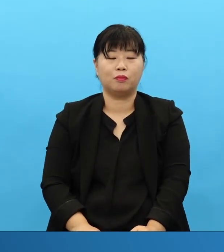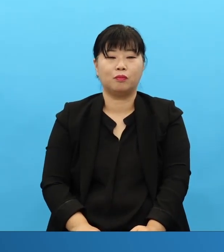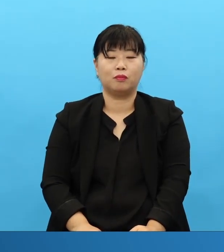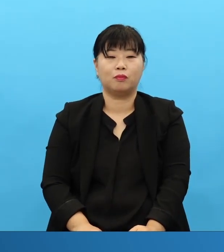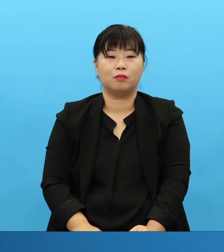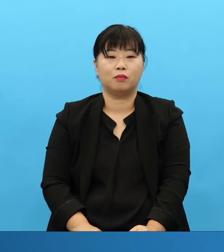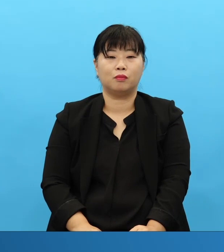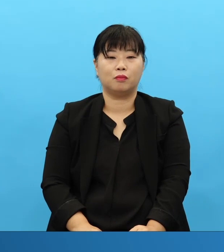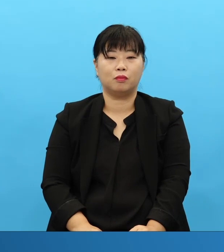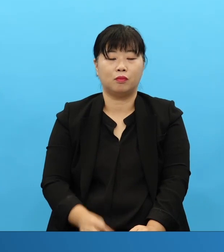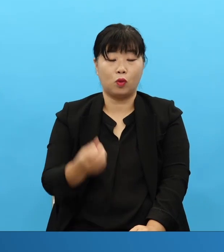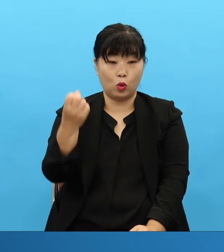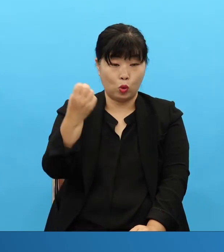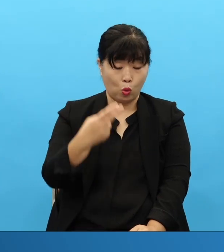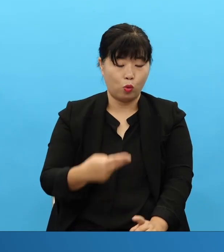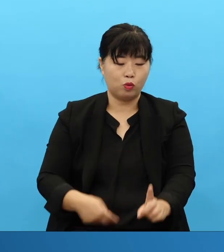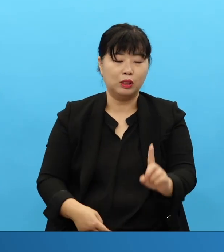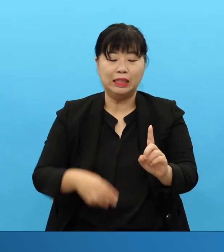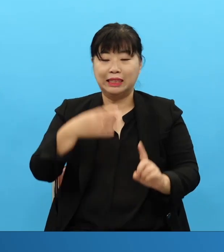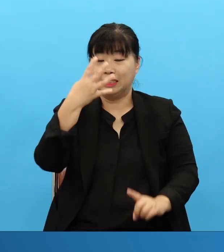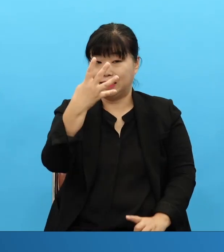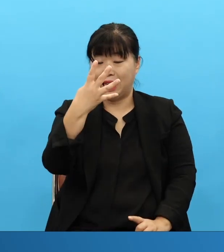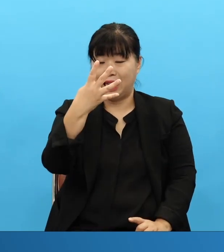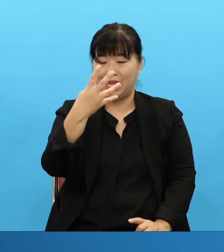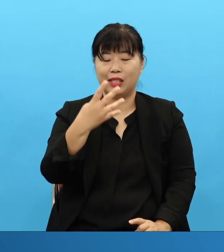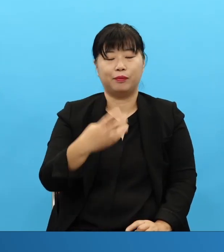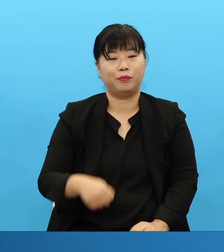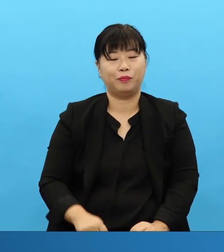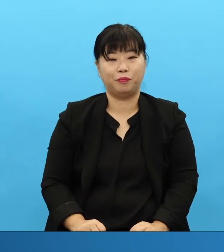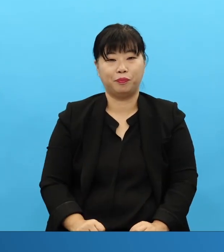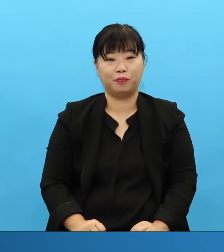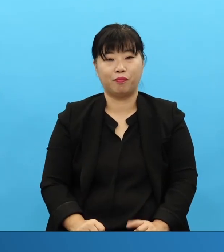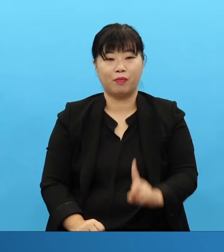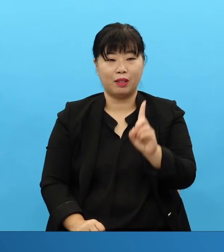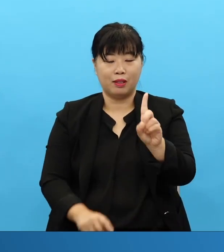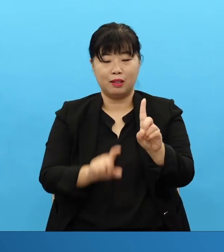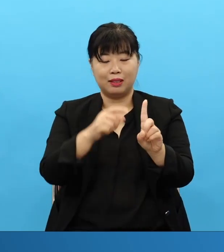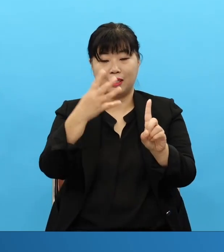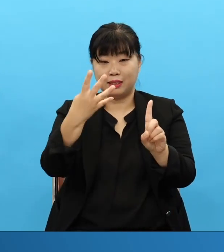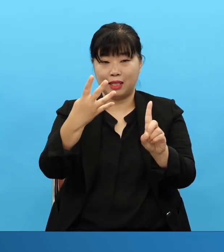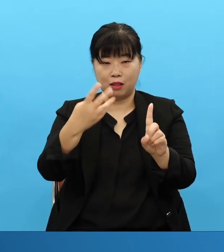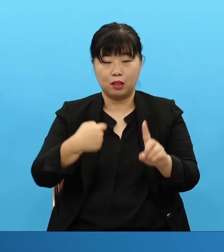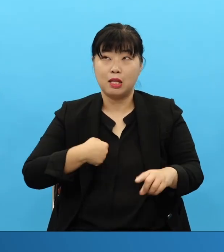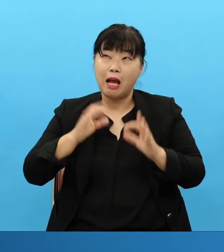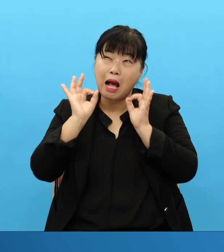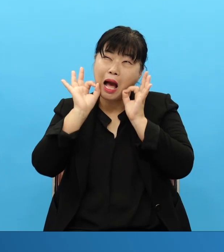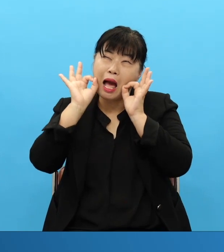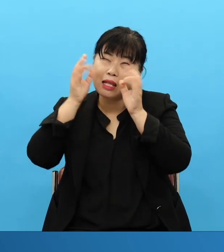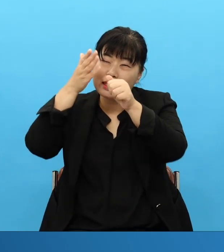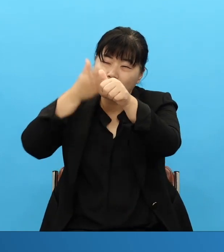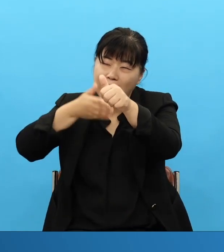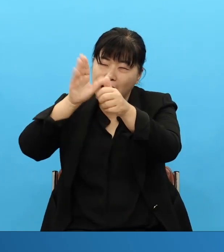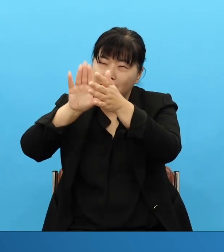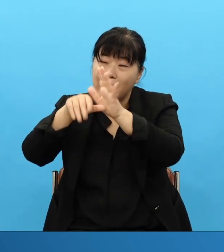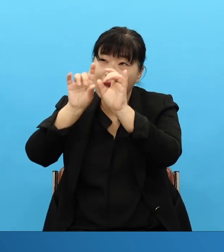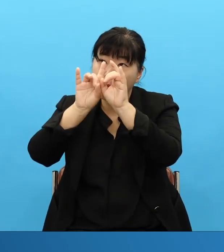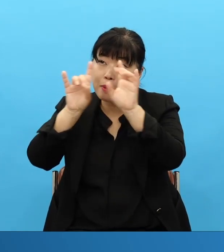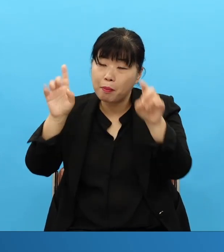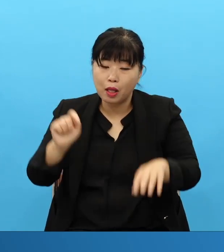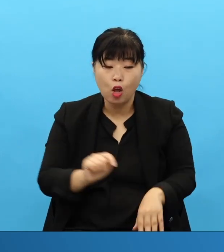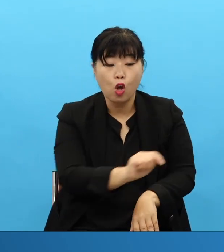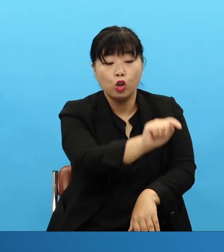world and 사절에 really do this. 보세요. Look at verse 4. 간구할 때마다 이 말은 간절히 기도할 때마다 너희 무리를